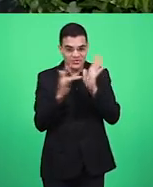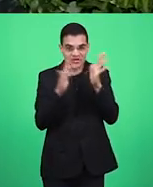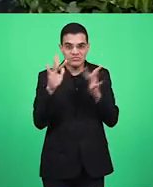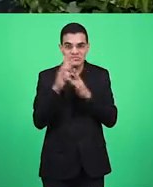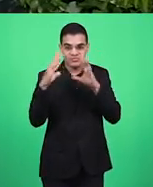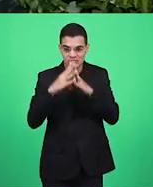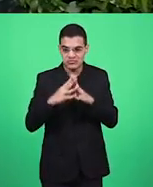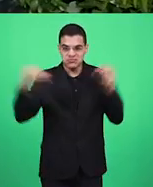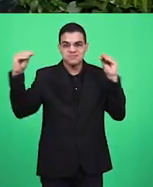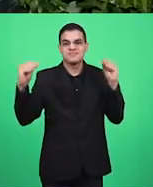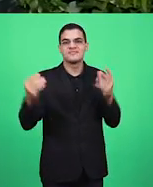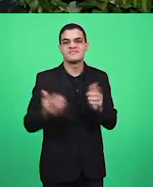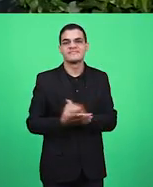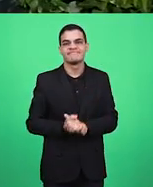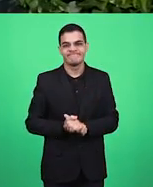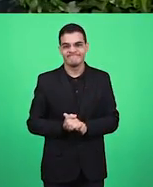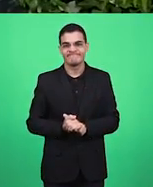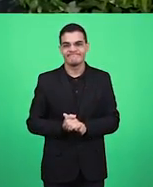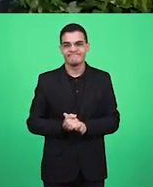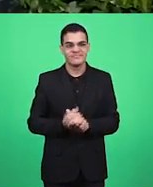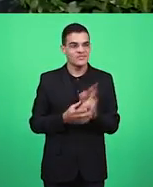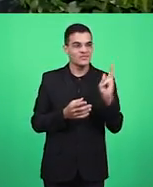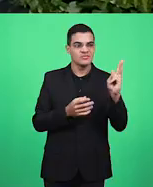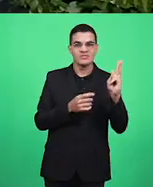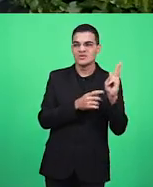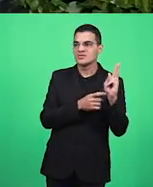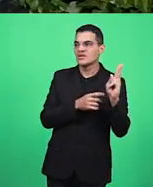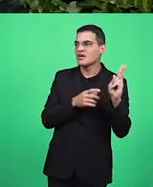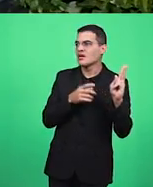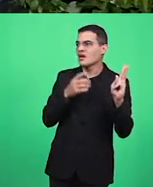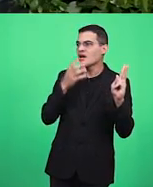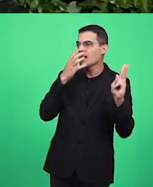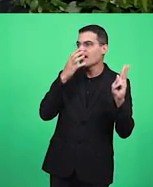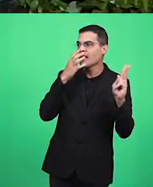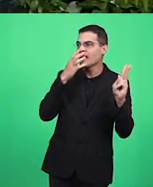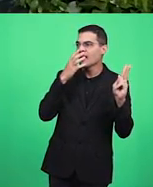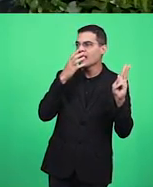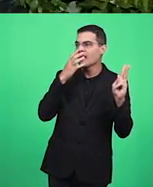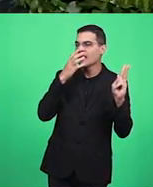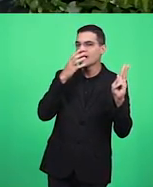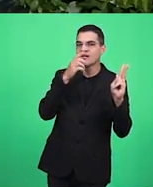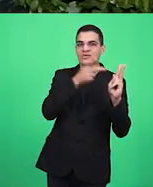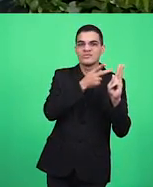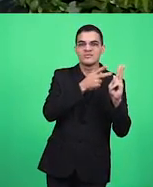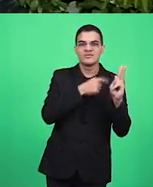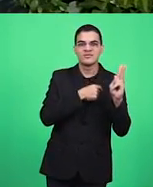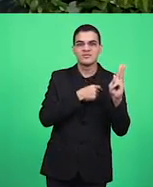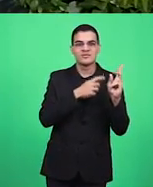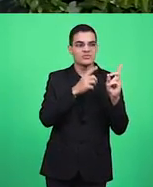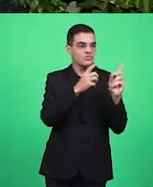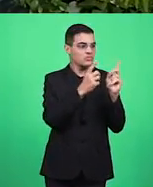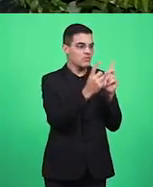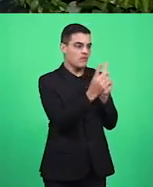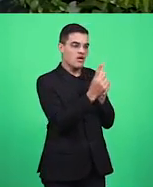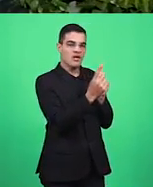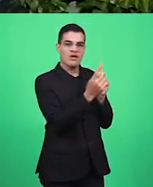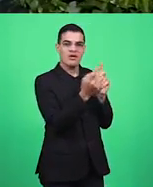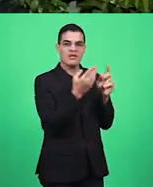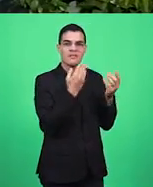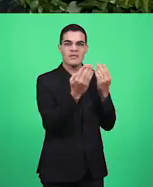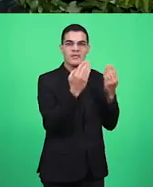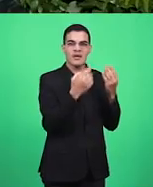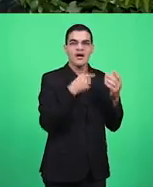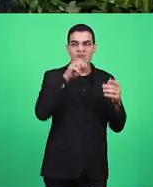стал невидим для них, да? Когда у них глаза открылись, так он стал им невидим. Он говорит, послушай,